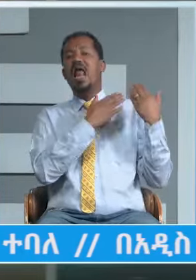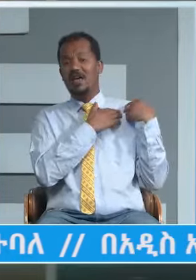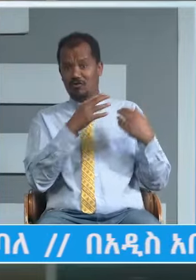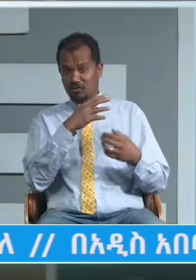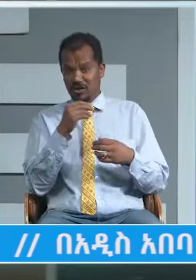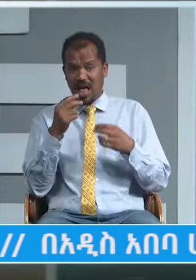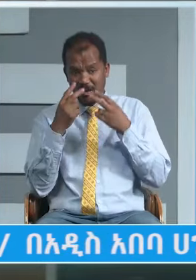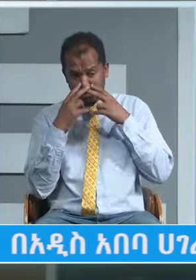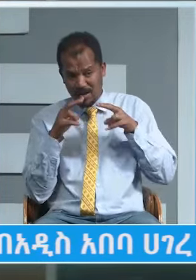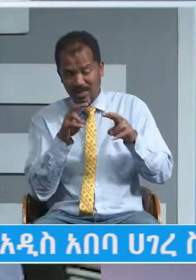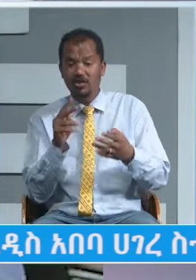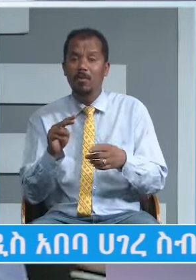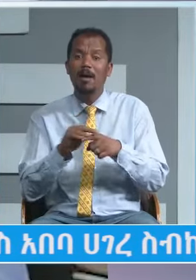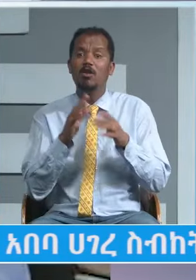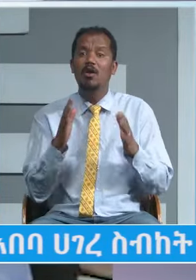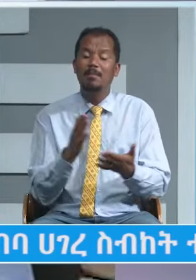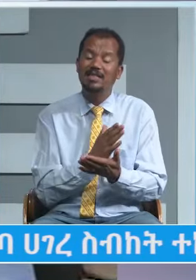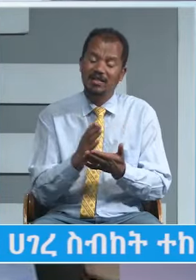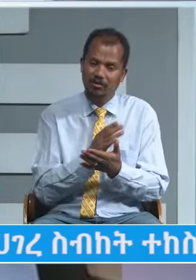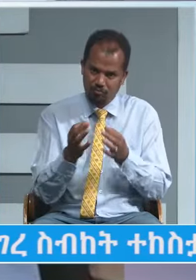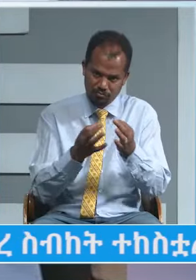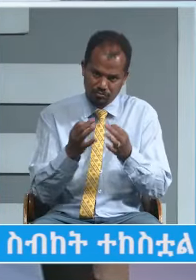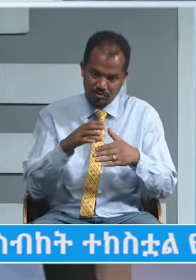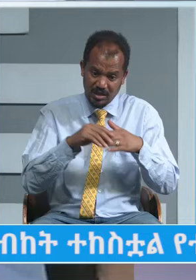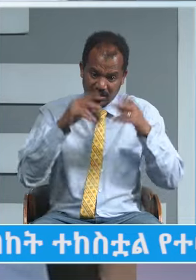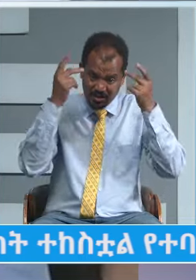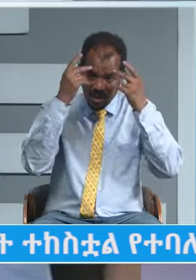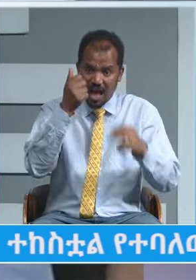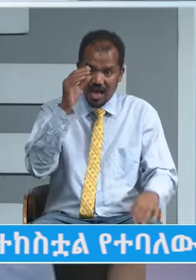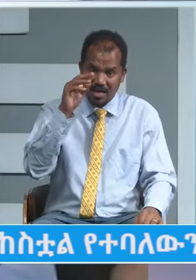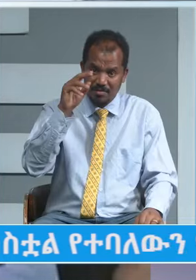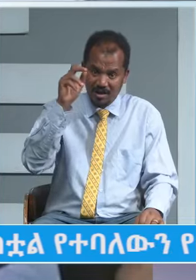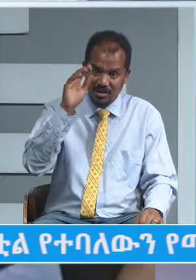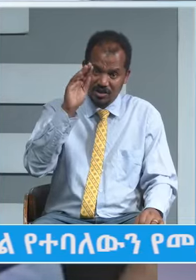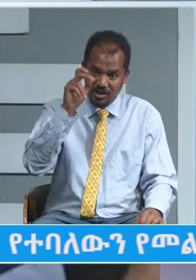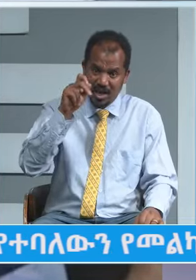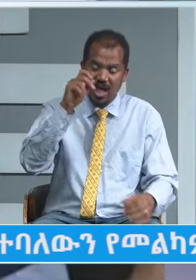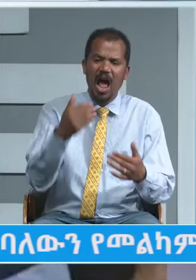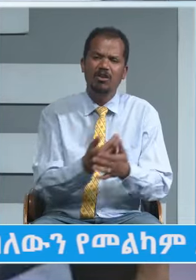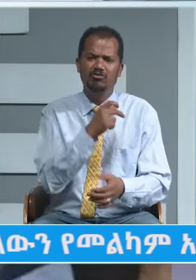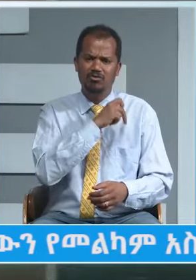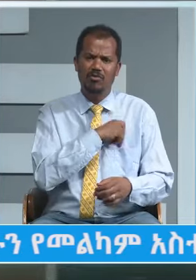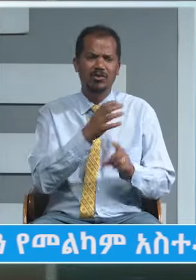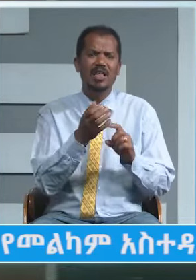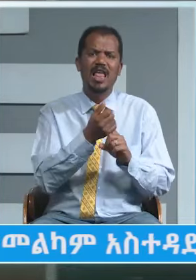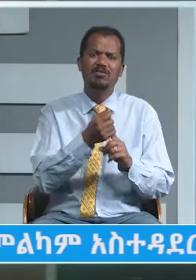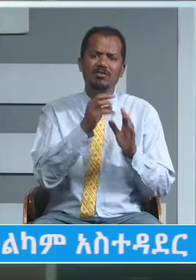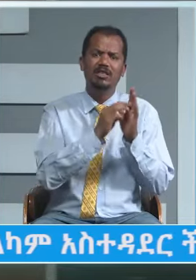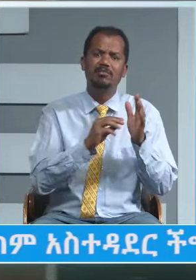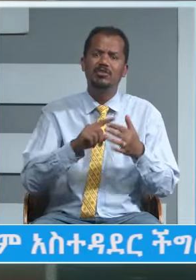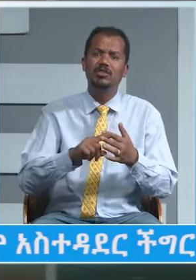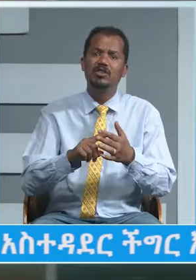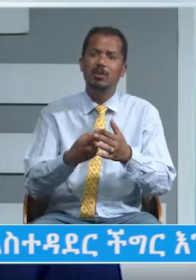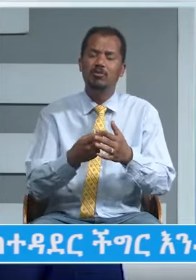ኃላፊዎች እንዲሁም የሚመለከታቸው ባለሙያዎች መሳተፋቸው ተገልጿል። የገንዘብ ሚኒስቴር አህመድ ሽዴ የመንግስት ሰራተኞች አዲስ ደሞዝ ከተያዘው ጥቅምት ወር